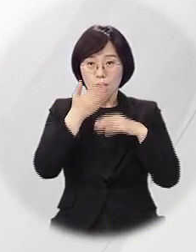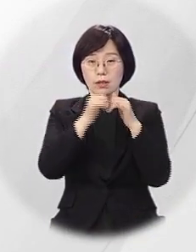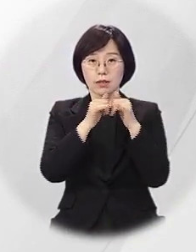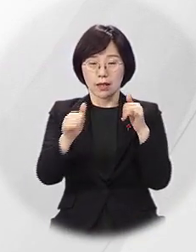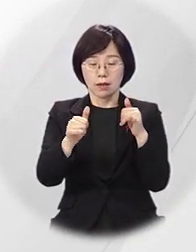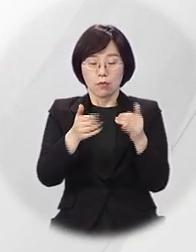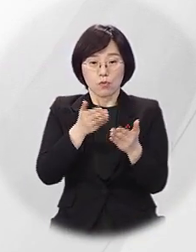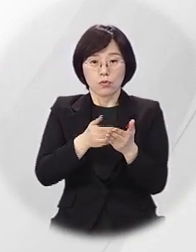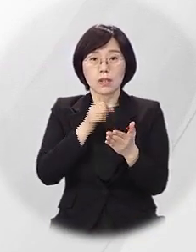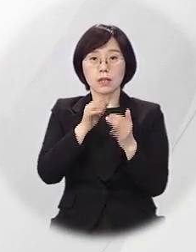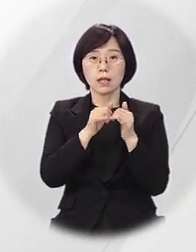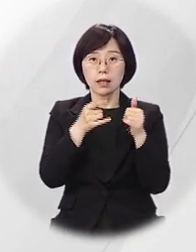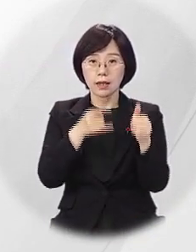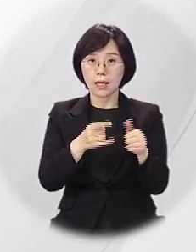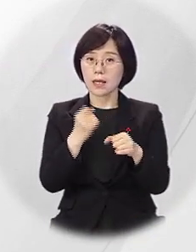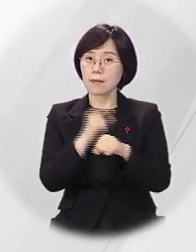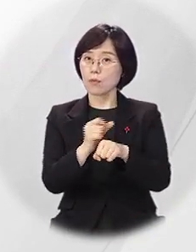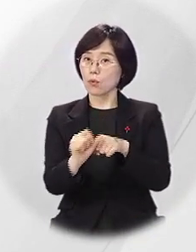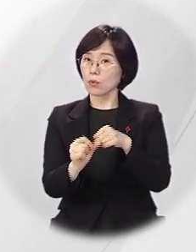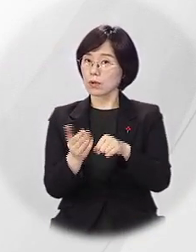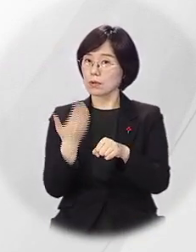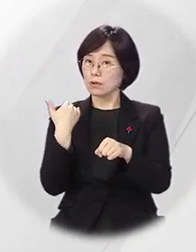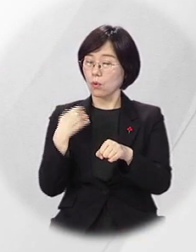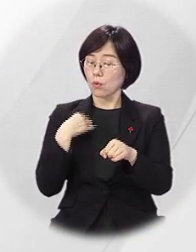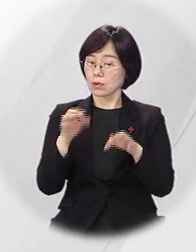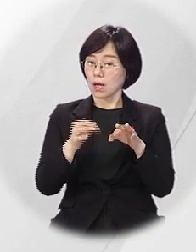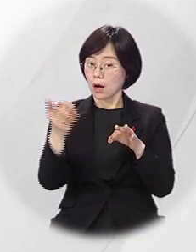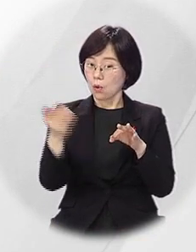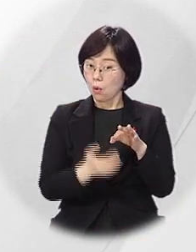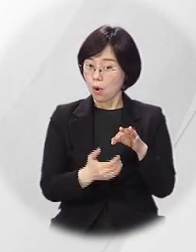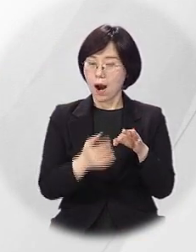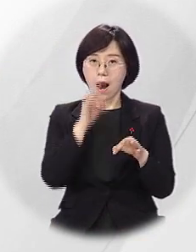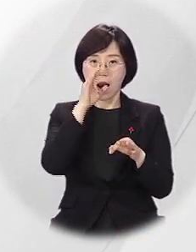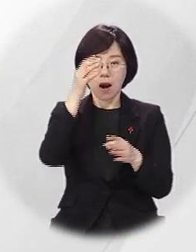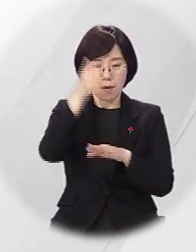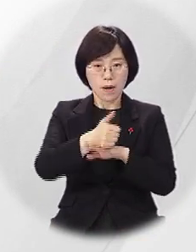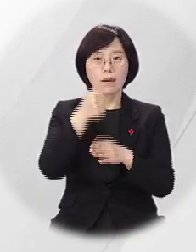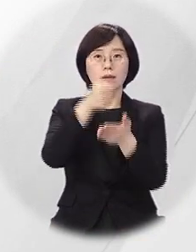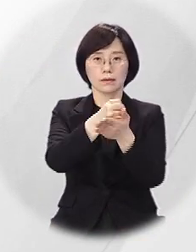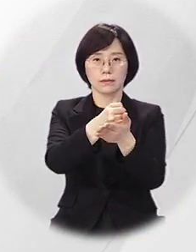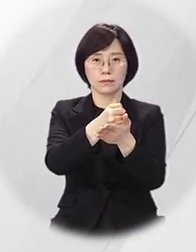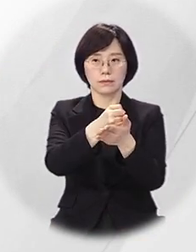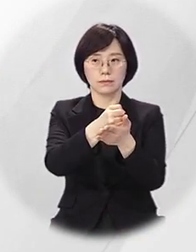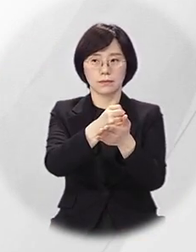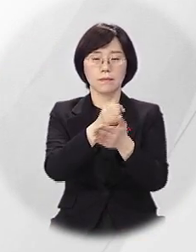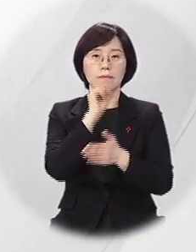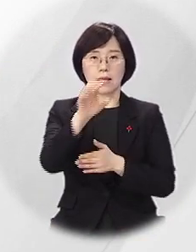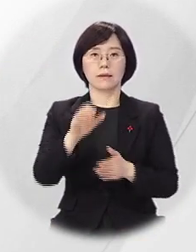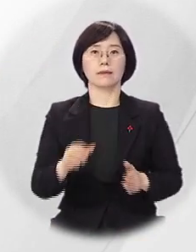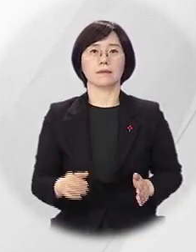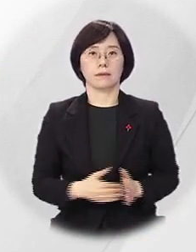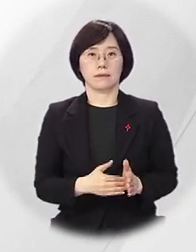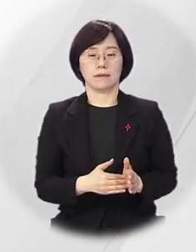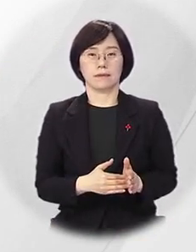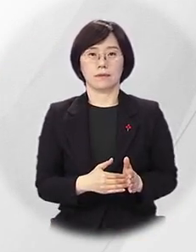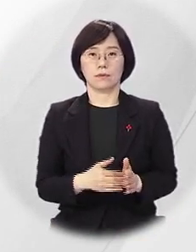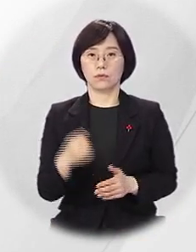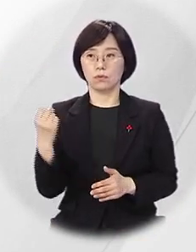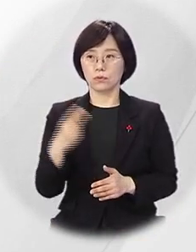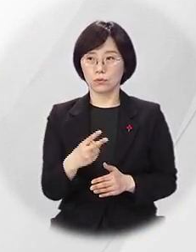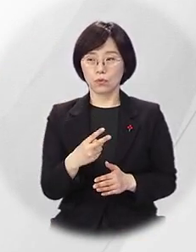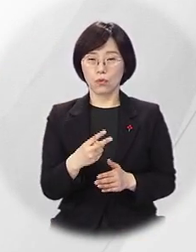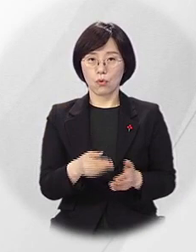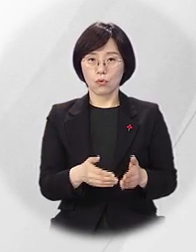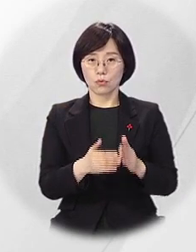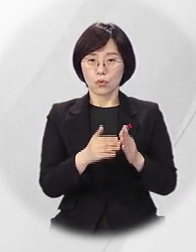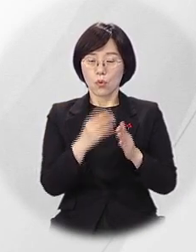간부는 취재진에게 이미 5년 전 아울렛 유치 방안은 불가능으로 결론 내린 사안이었다고 털어놓았습니다. 또